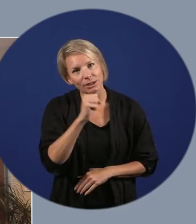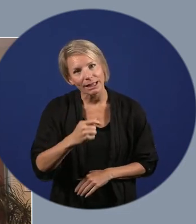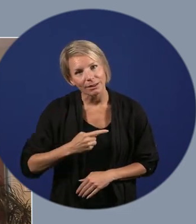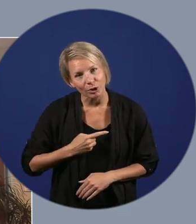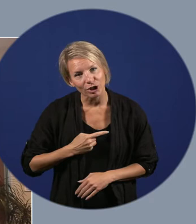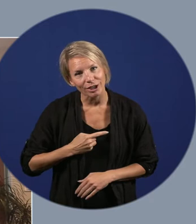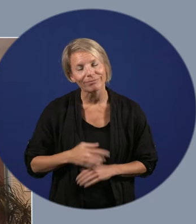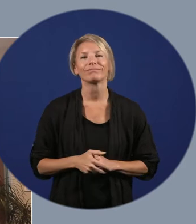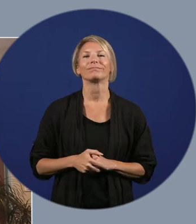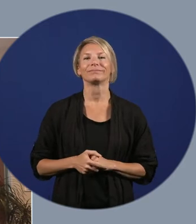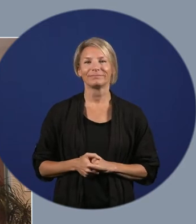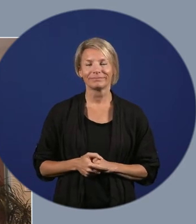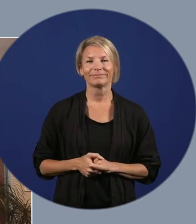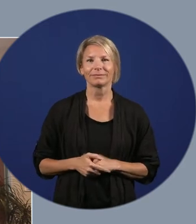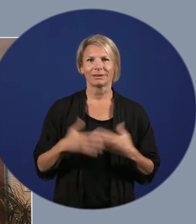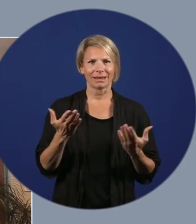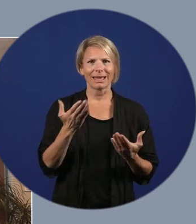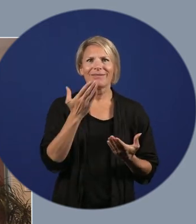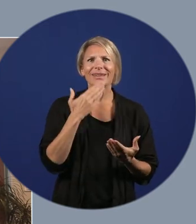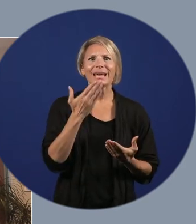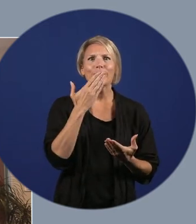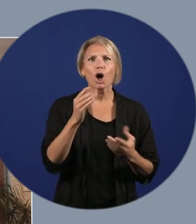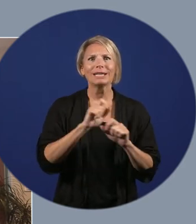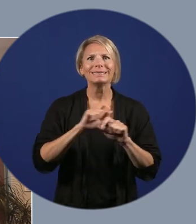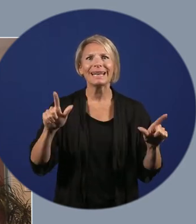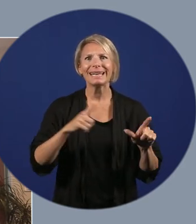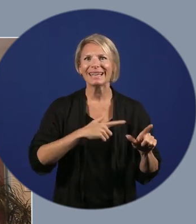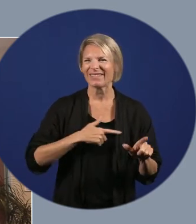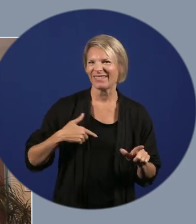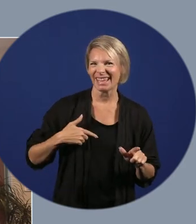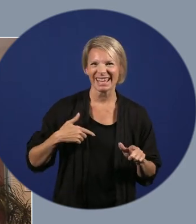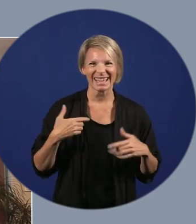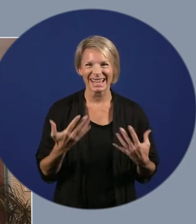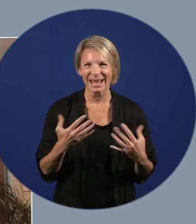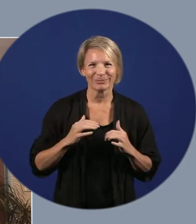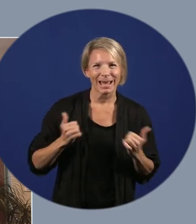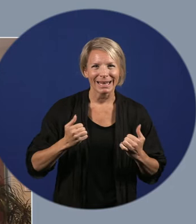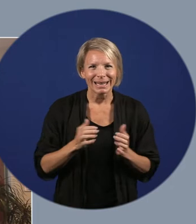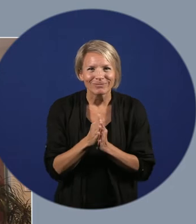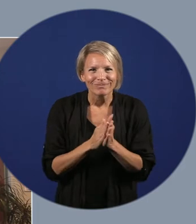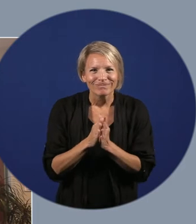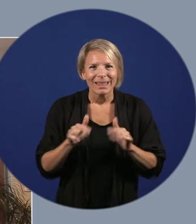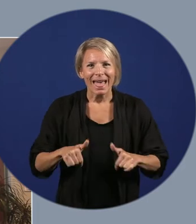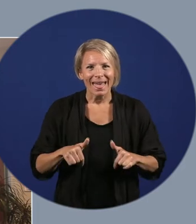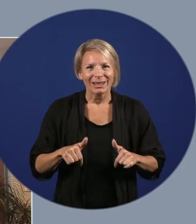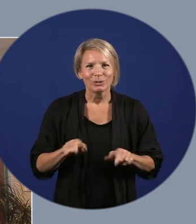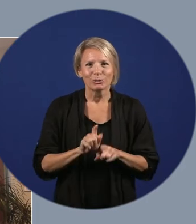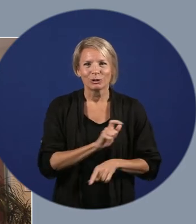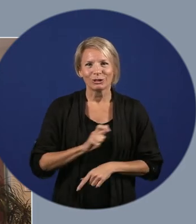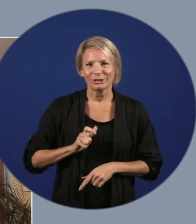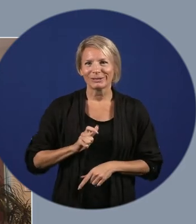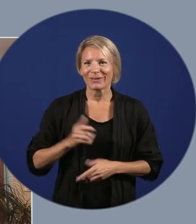jättemycket. Tack snälla. Och vilken bra sändning. Vi är laddade här i Sundbyberg. Välkomna till oss. Ni